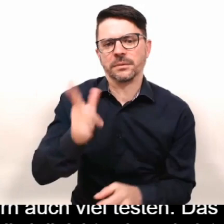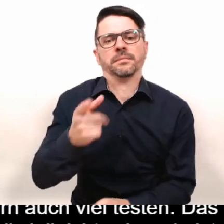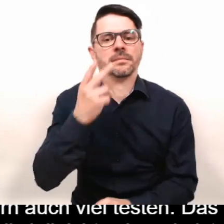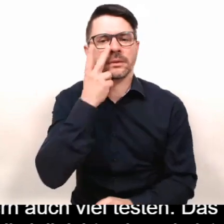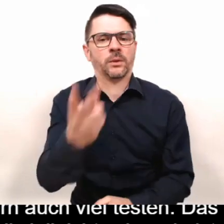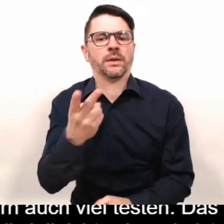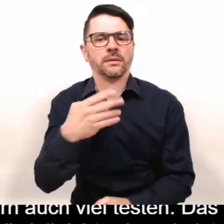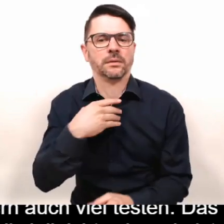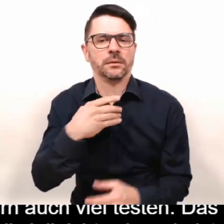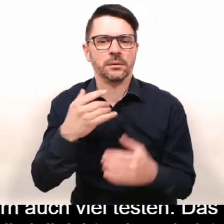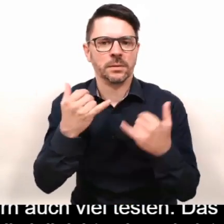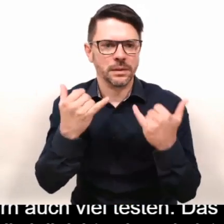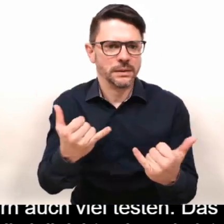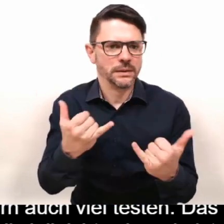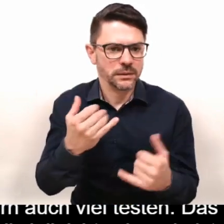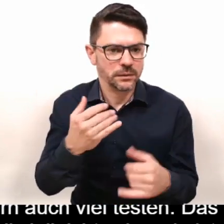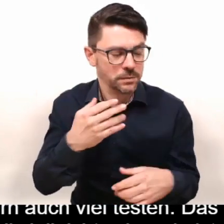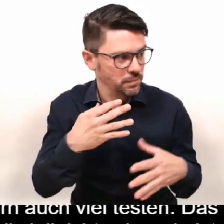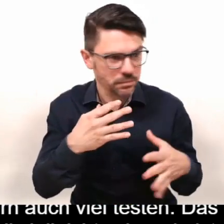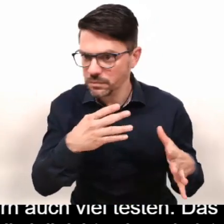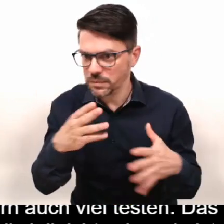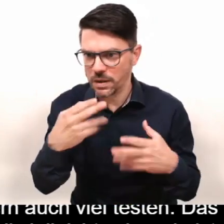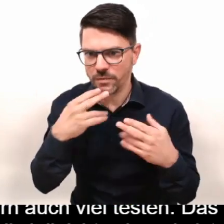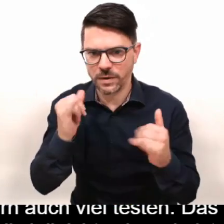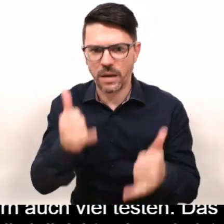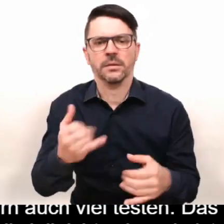Vielen Dank. Dann schließe ich die Pressekonferenz.